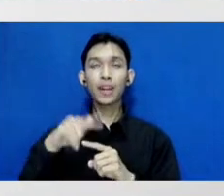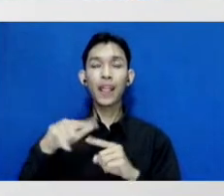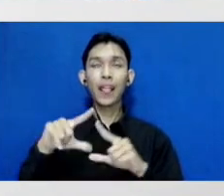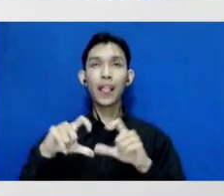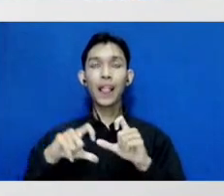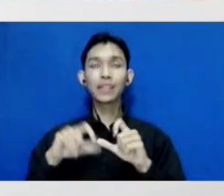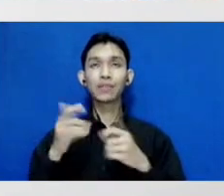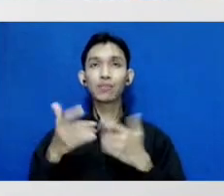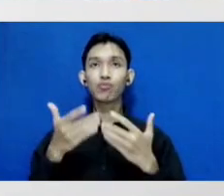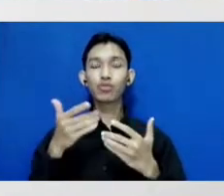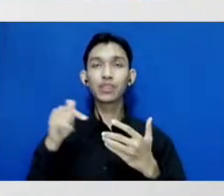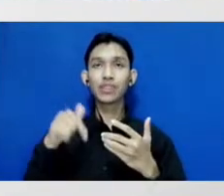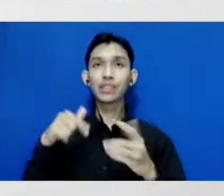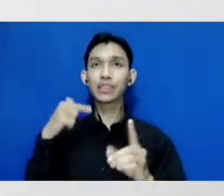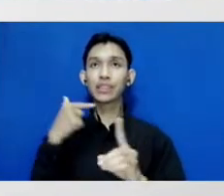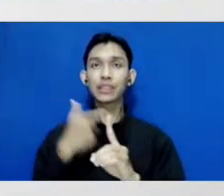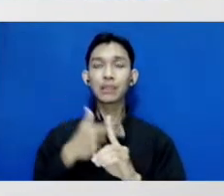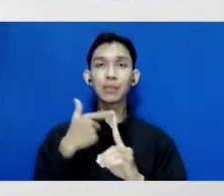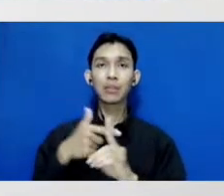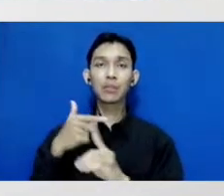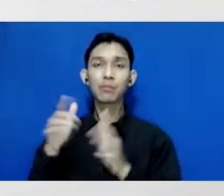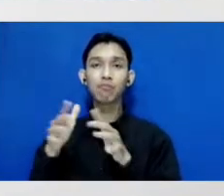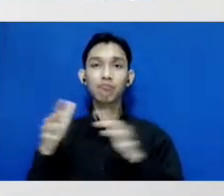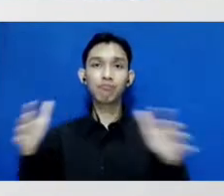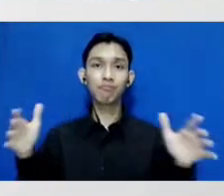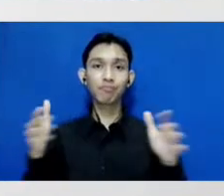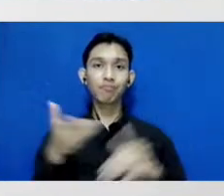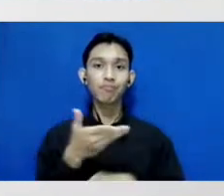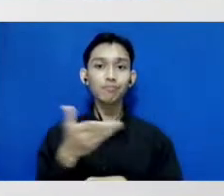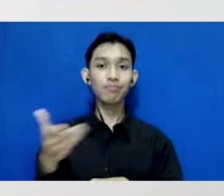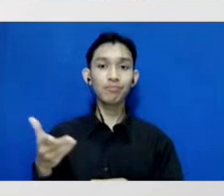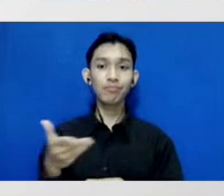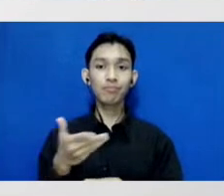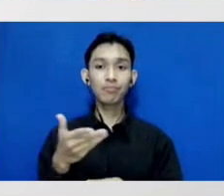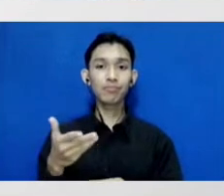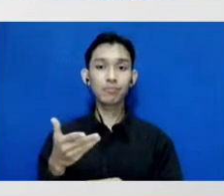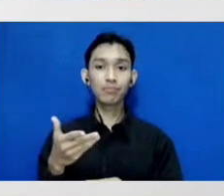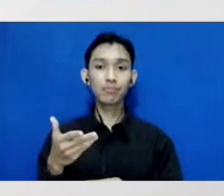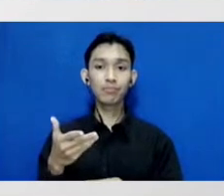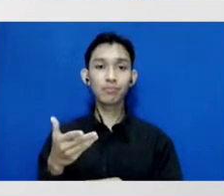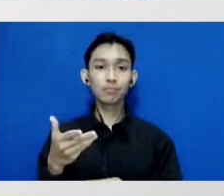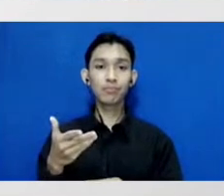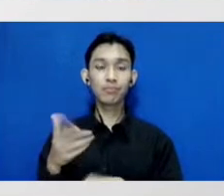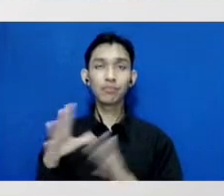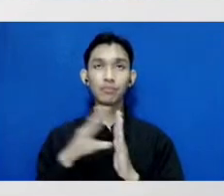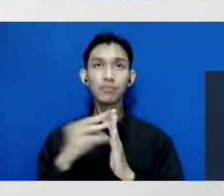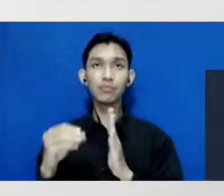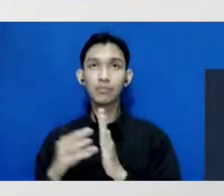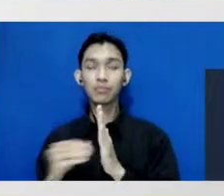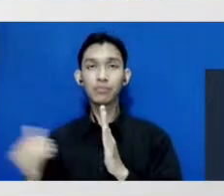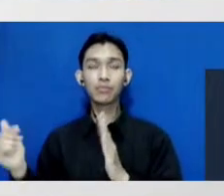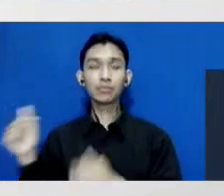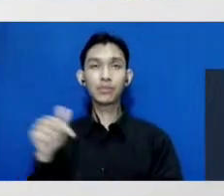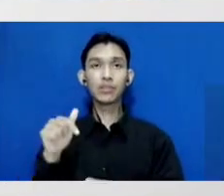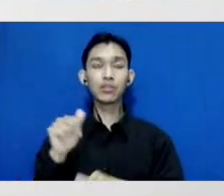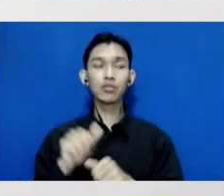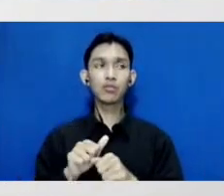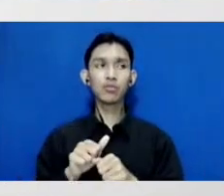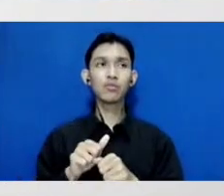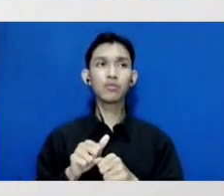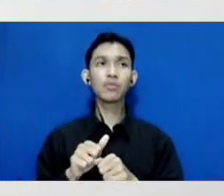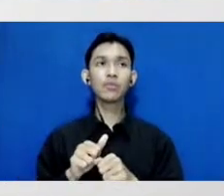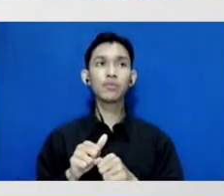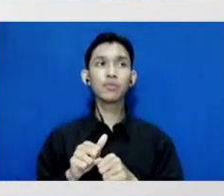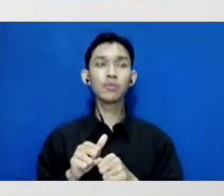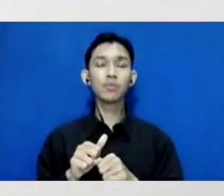utama, tapi mereka semakin banyak meng-enforce complaint tersebut, dan bisa diindikasikan oleh